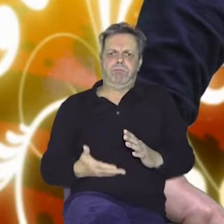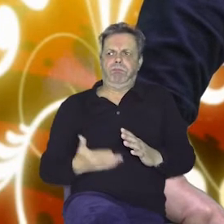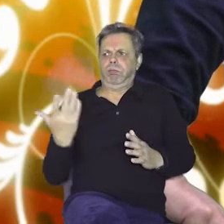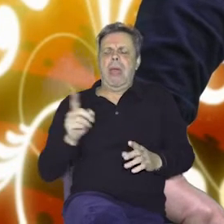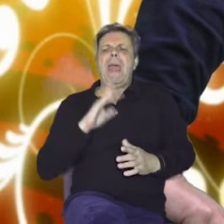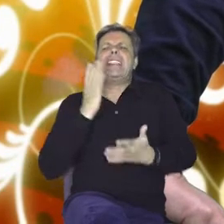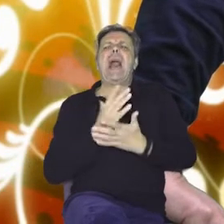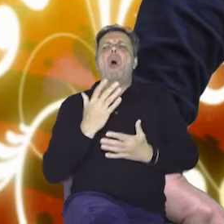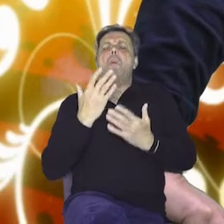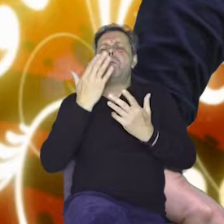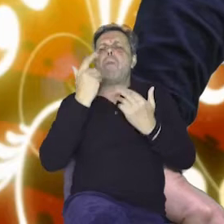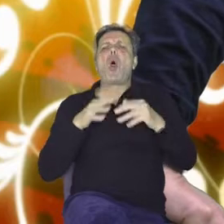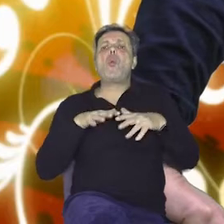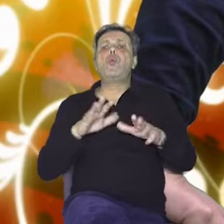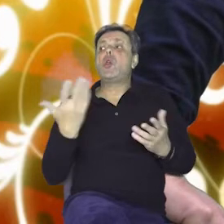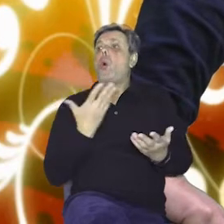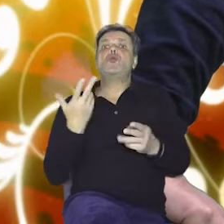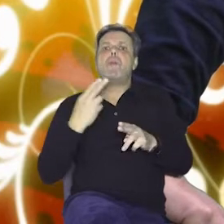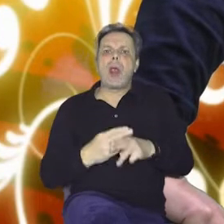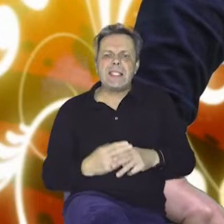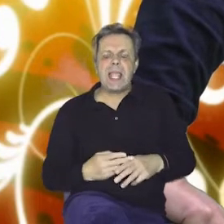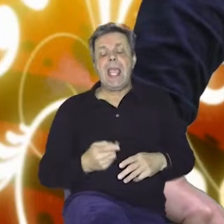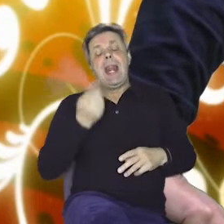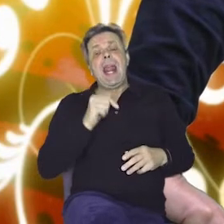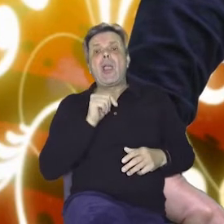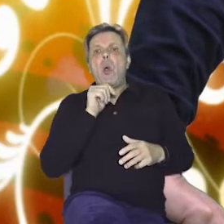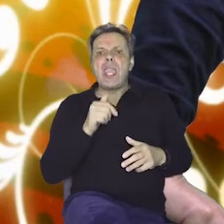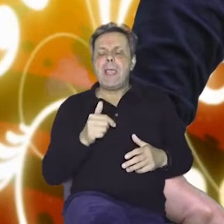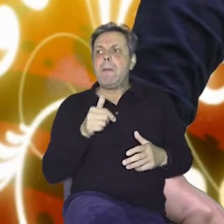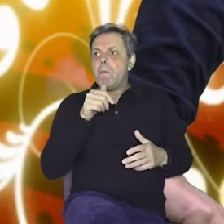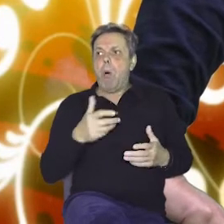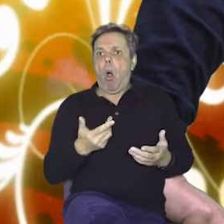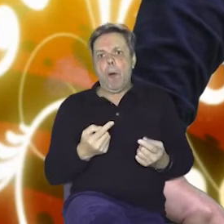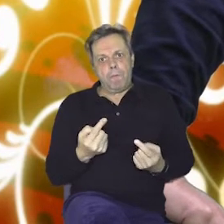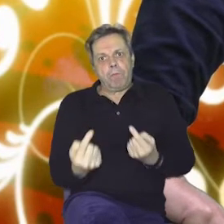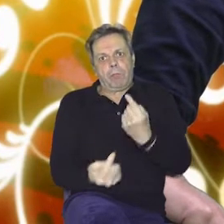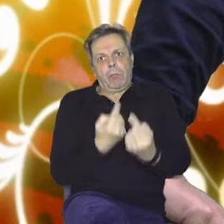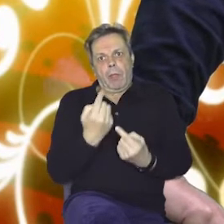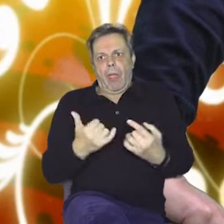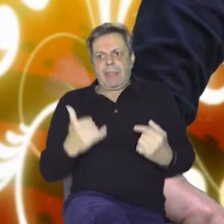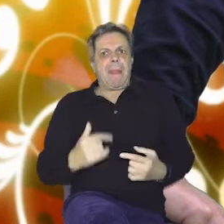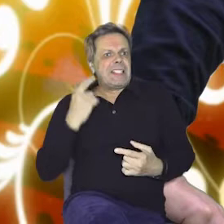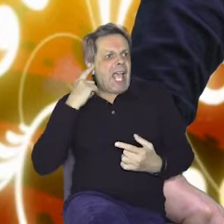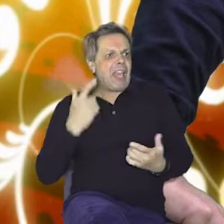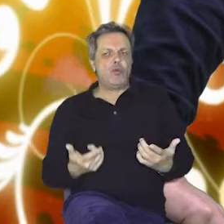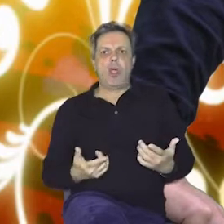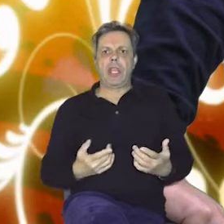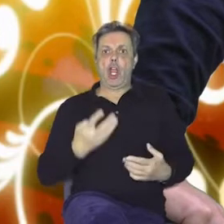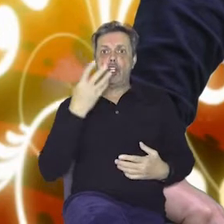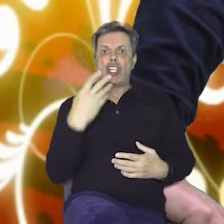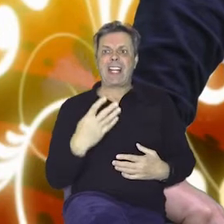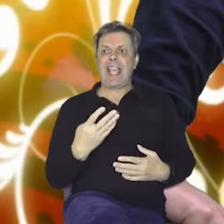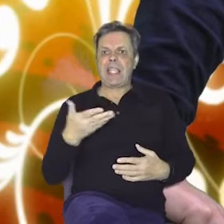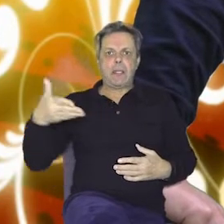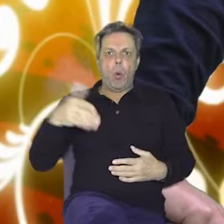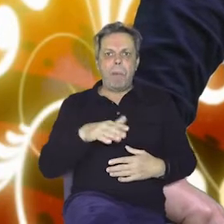onih ljudi koji poboljevaju, nego i po ishodima. Kad danas čujete 40